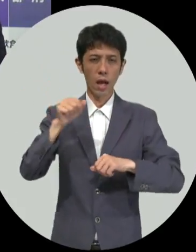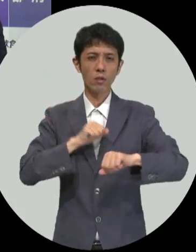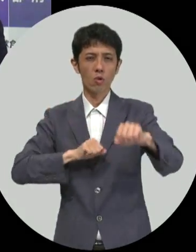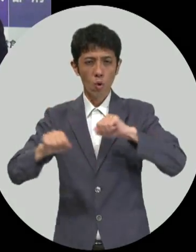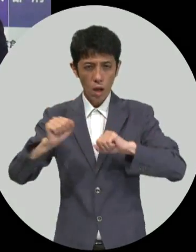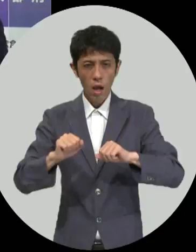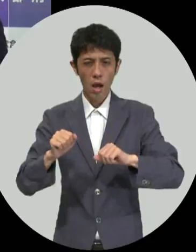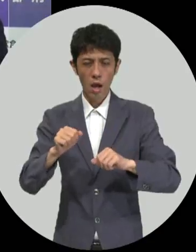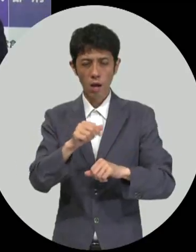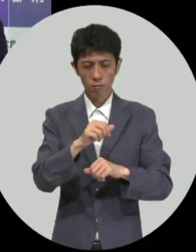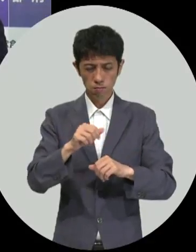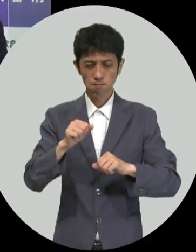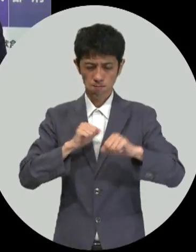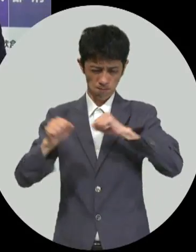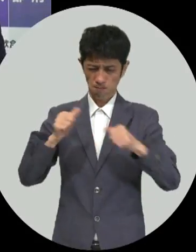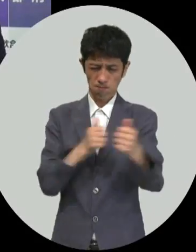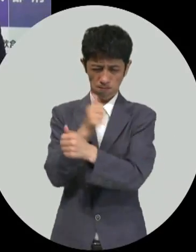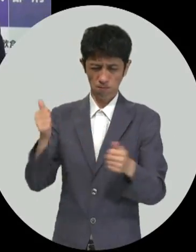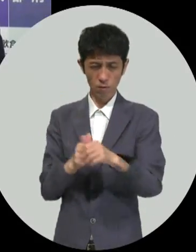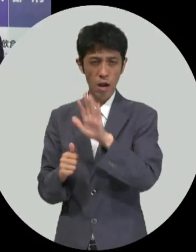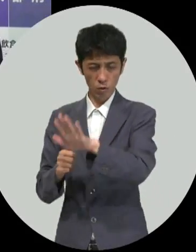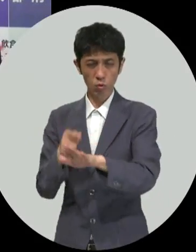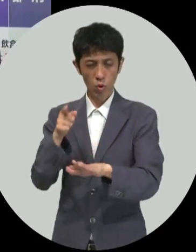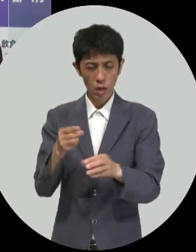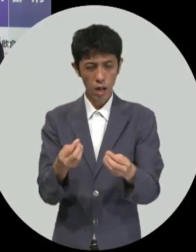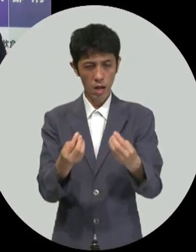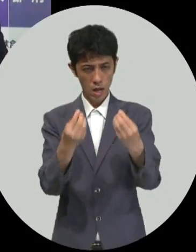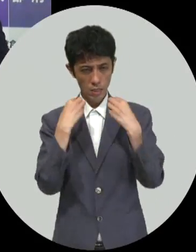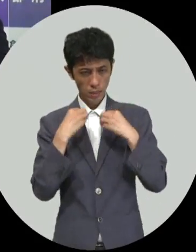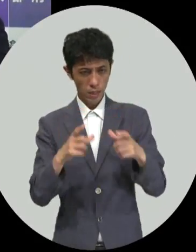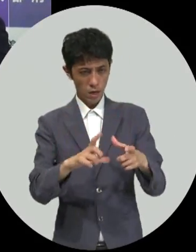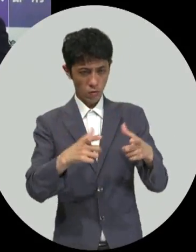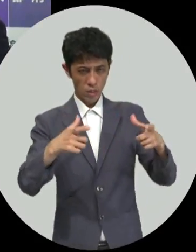だということで、それがさらに感染拡大を招くということが